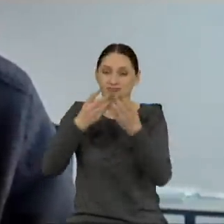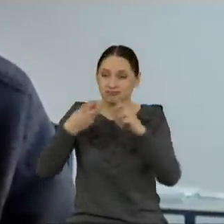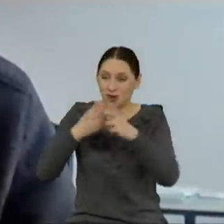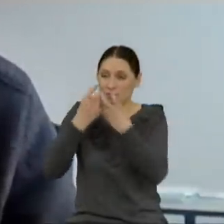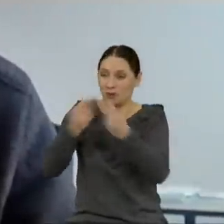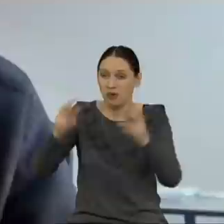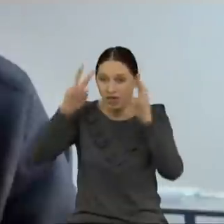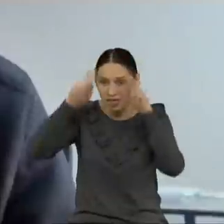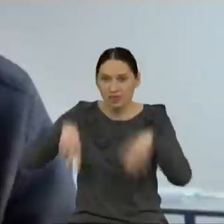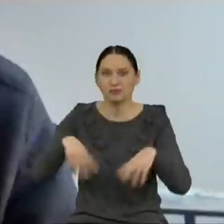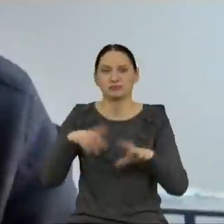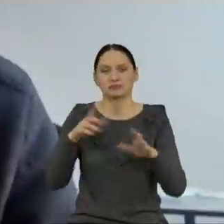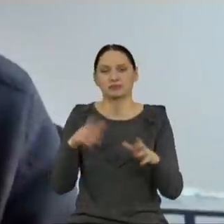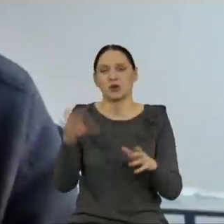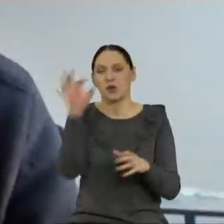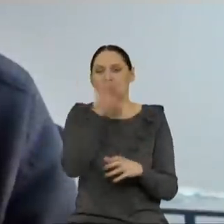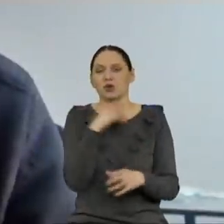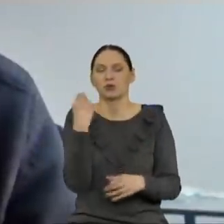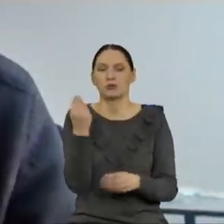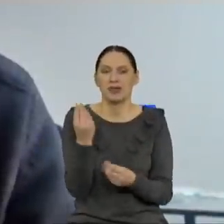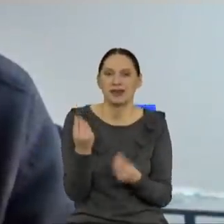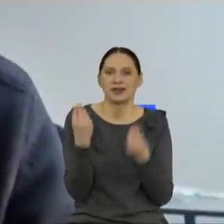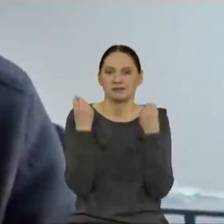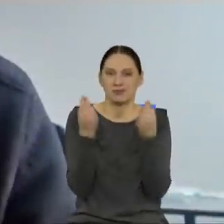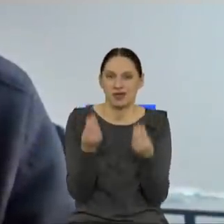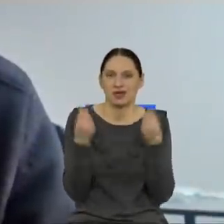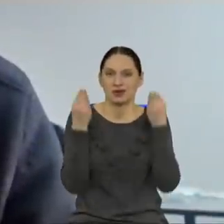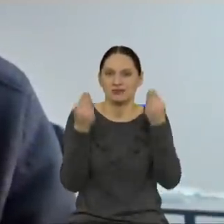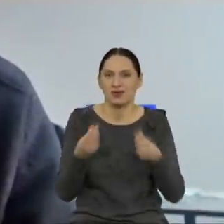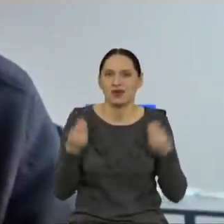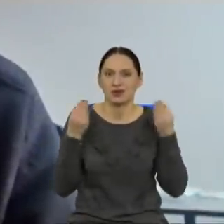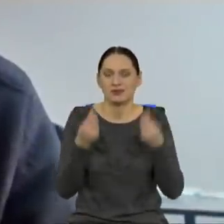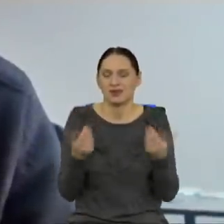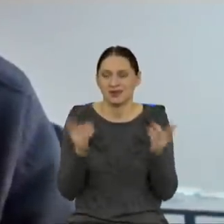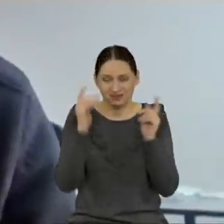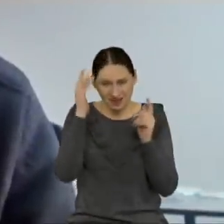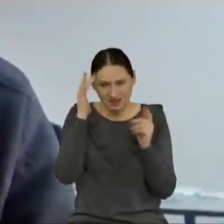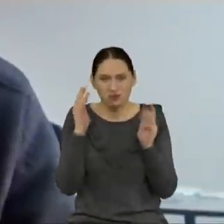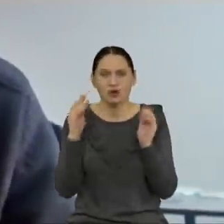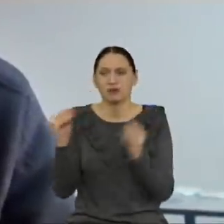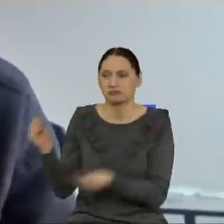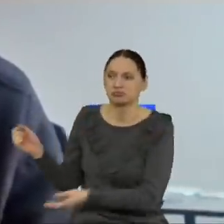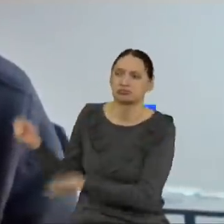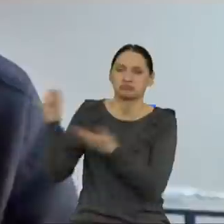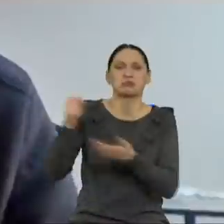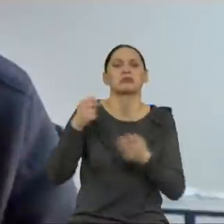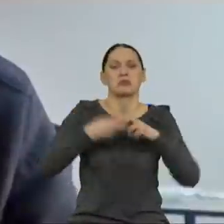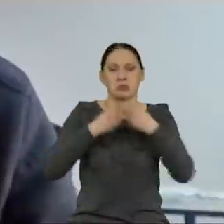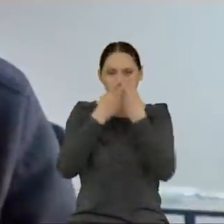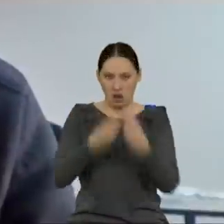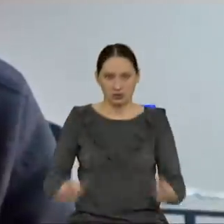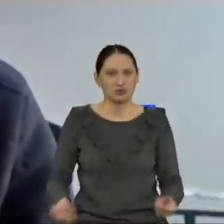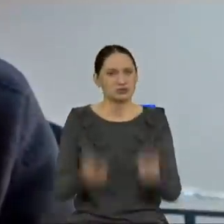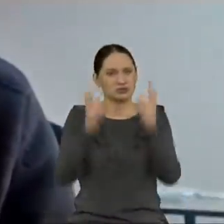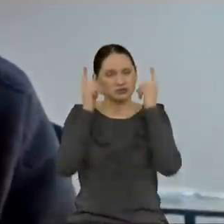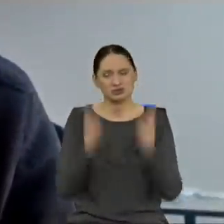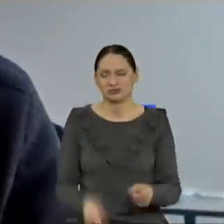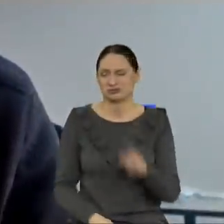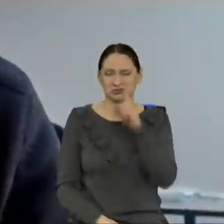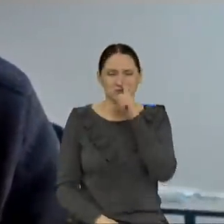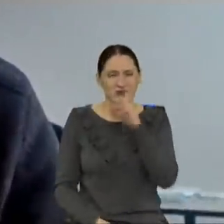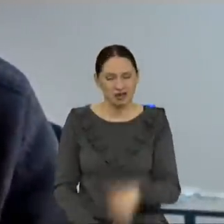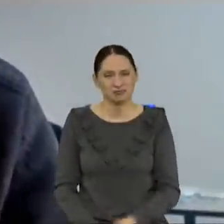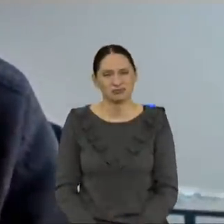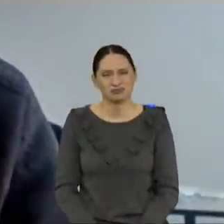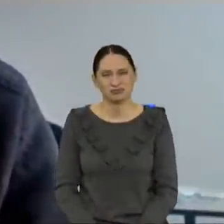sudėlioti, kalbame paprasčiausiai apie pinigus ir įsivaizduojame, kad pinigai lyg ir viską įspręs. Tai toli gražu ne. Turi būti